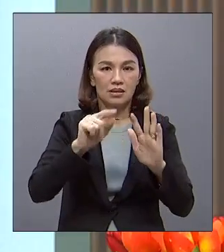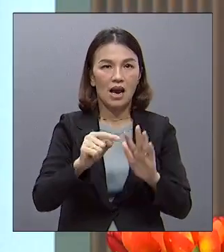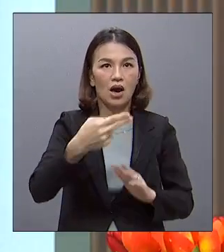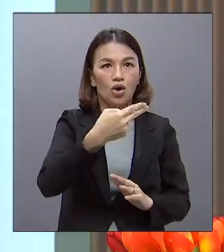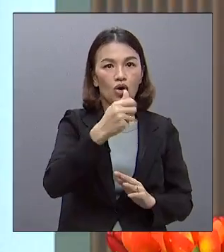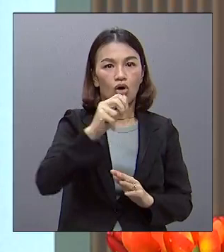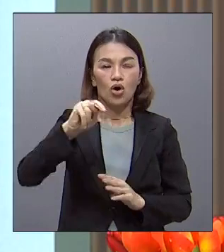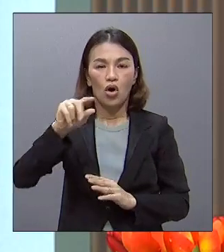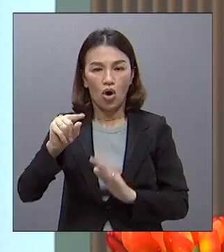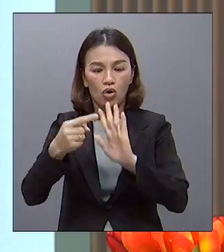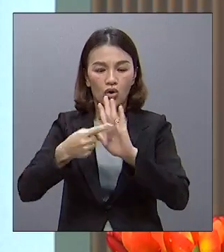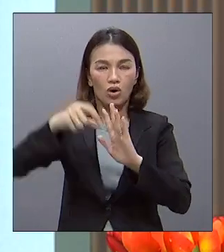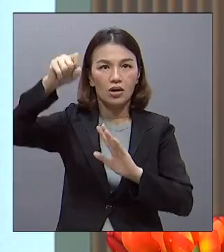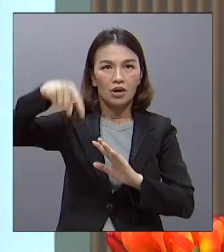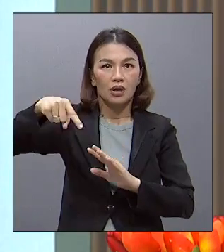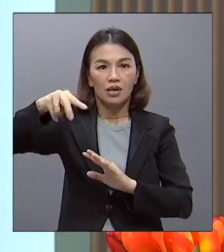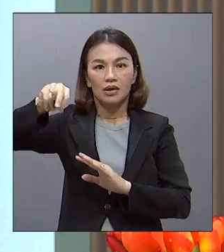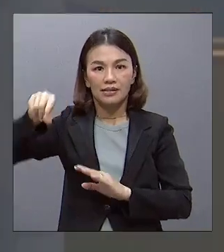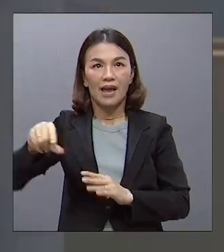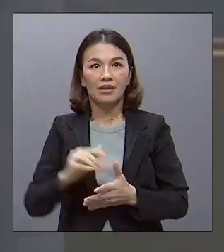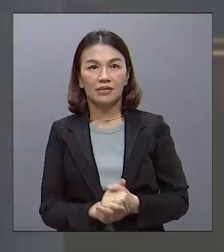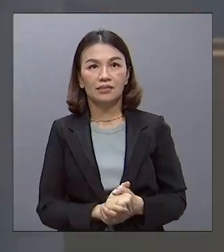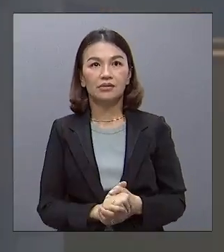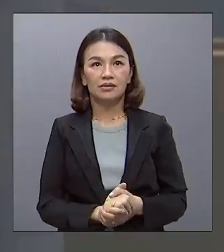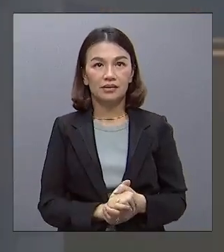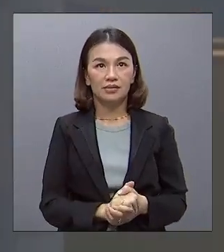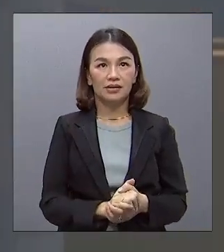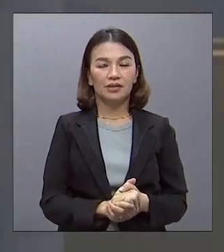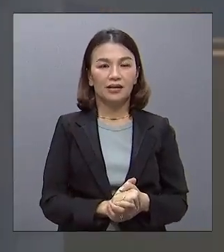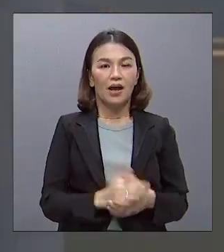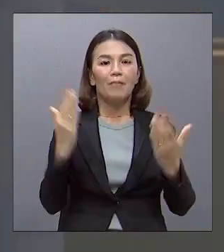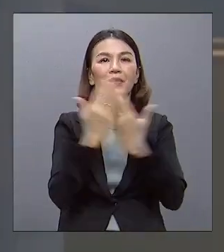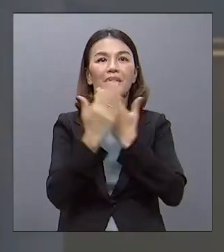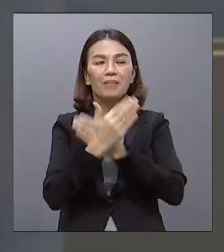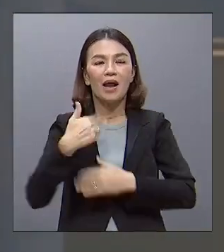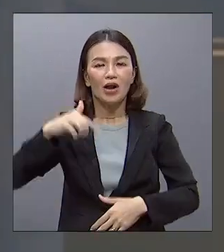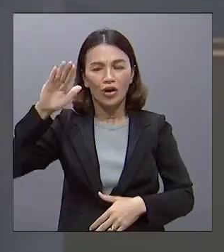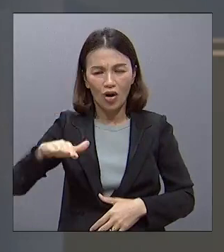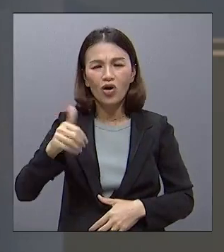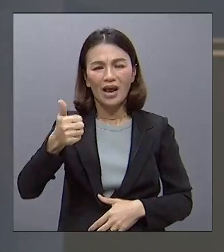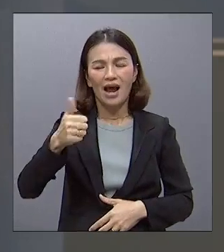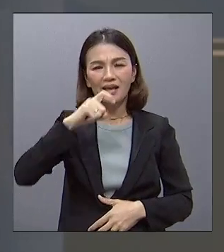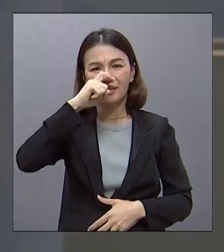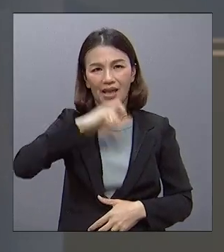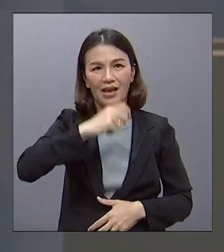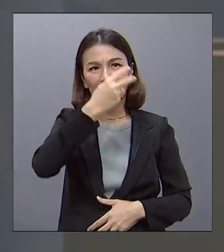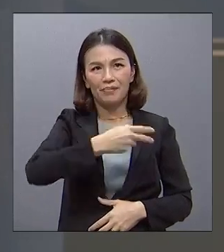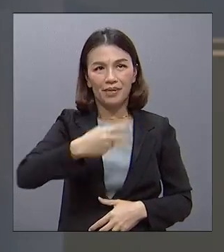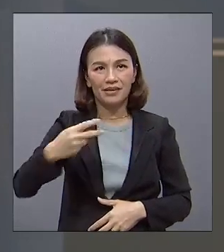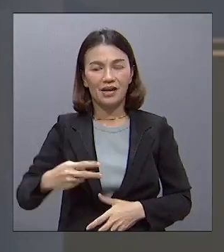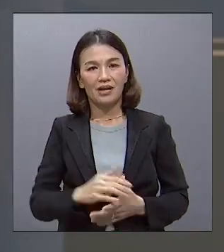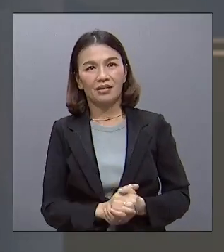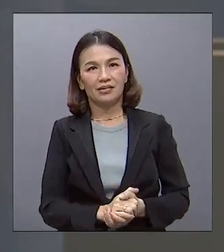ใช่งั้นพี่ก็ต้องเรียกว่ายอธงแซงยุ้ยอย่างงี้หรองั้นเรียกน้องยุ้ยดีกว่าค่ะเออธงแดงชื่อมันยาวจัง